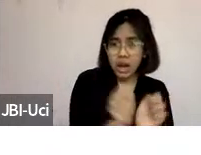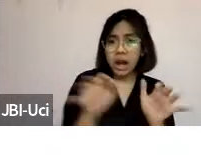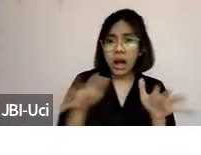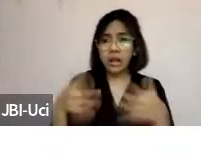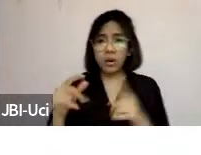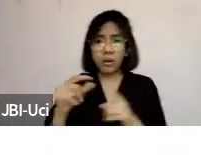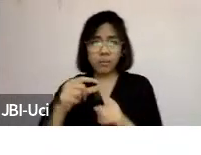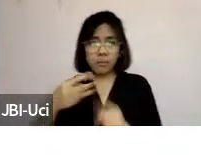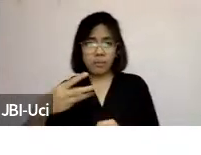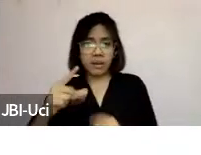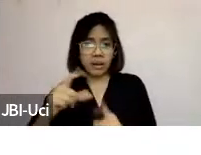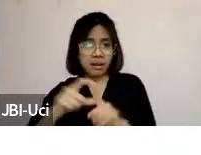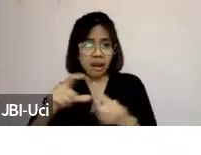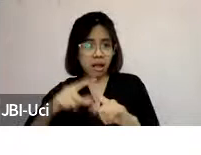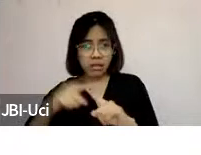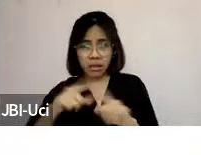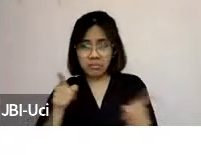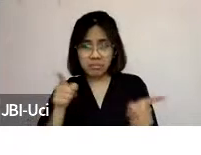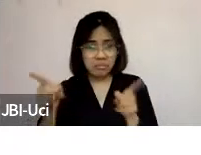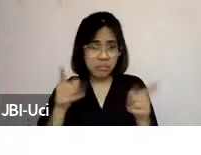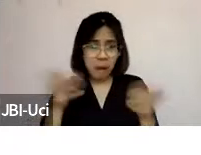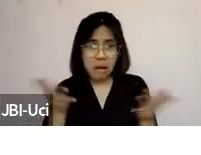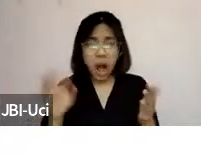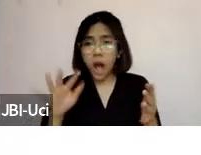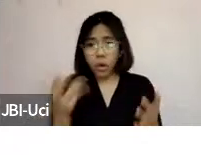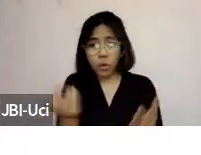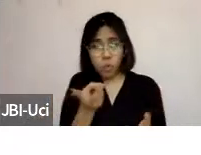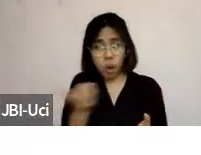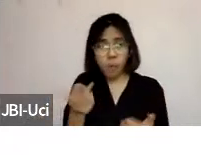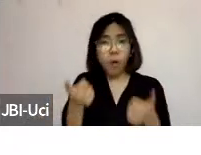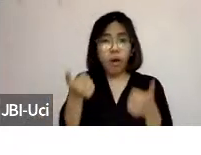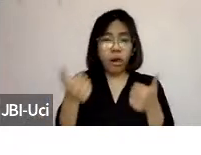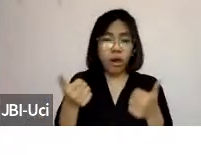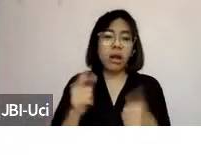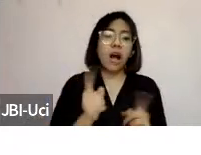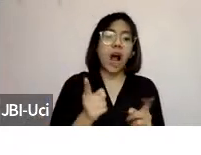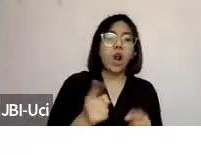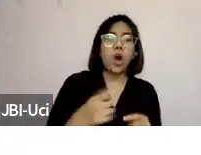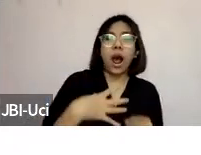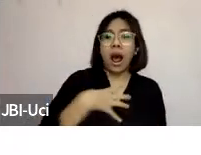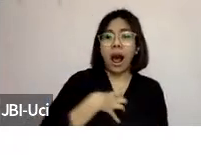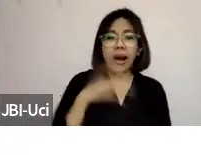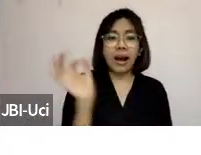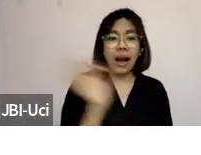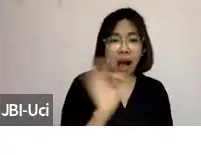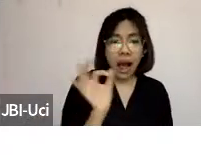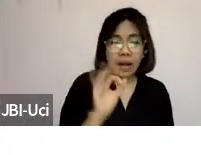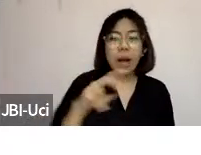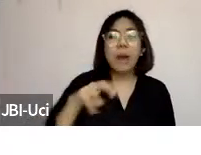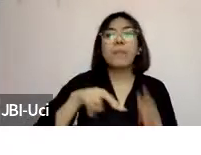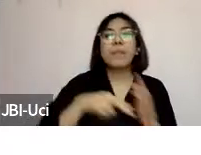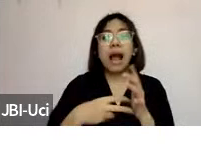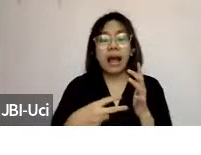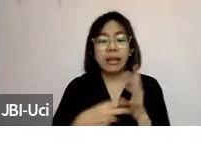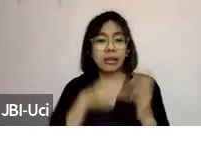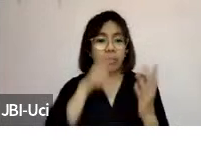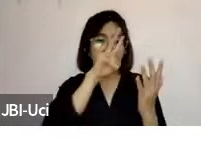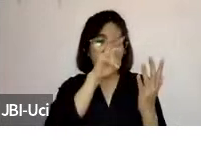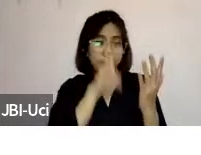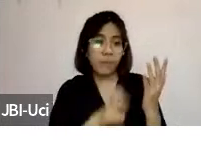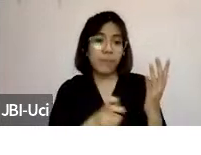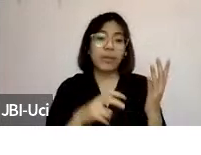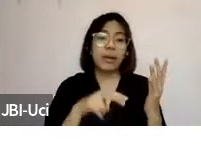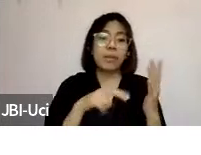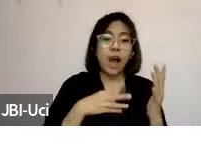misalnya Karena gini begitu ada kata tanpa hak maka konsekuensi logika maknanya akan muncul